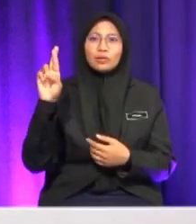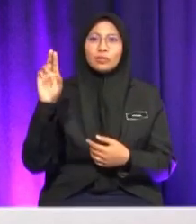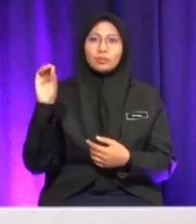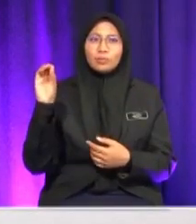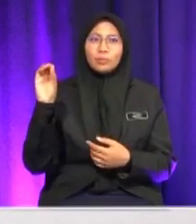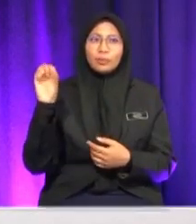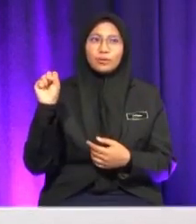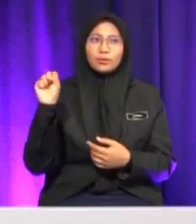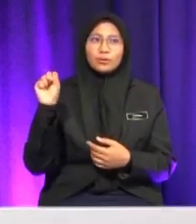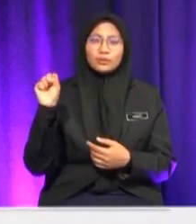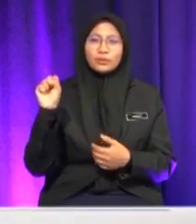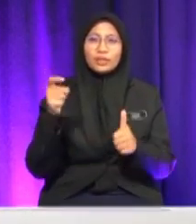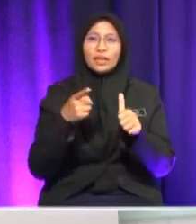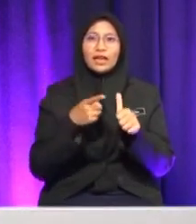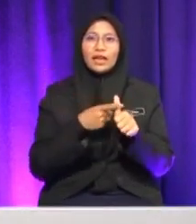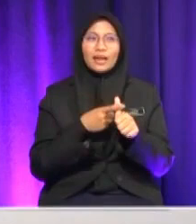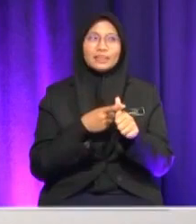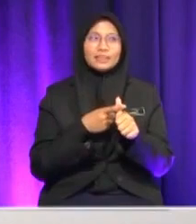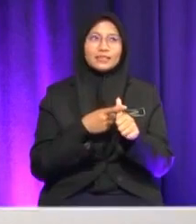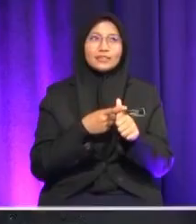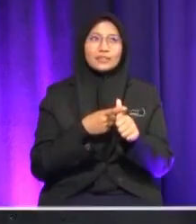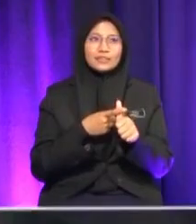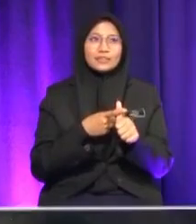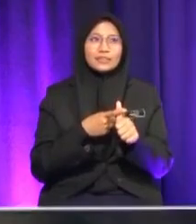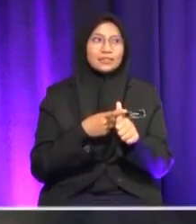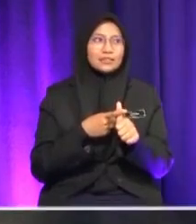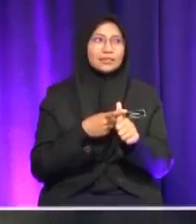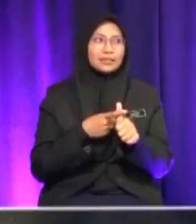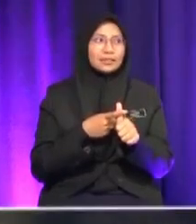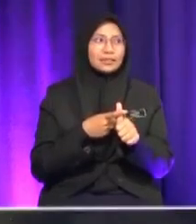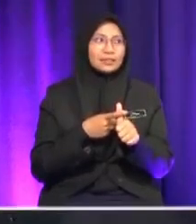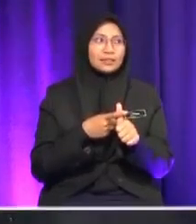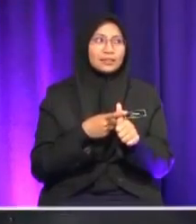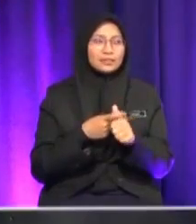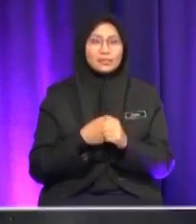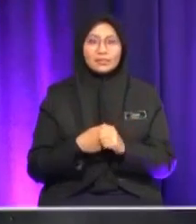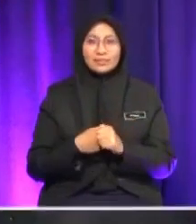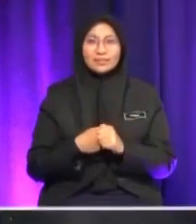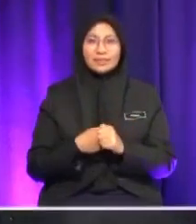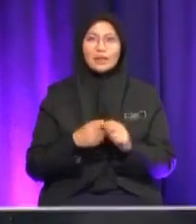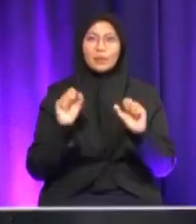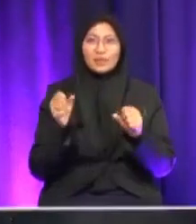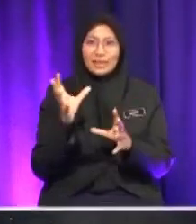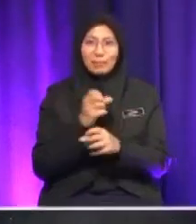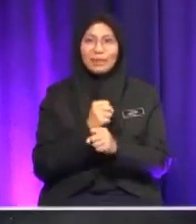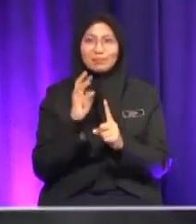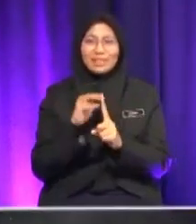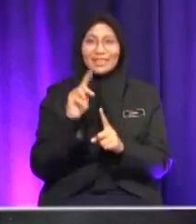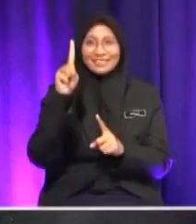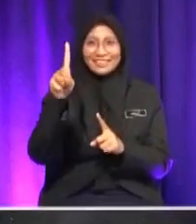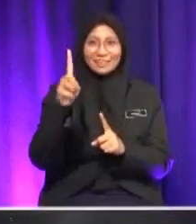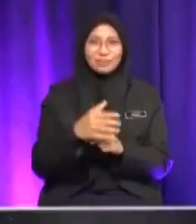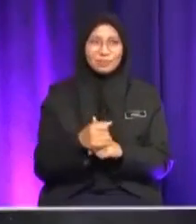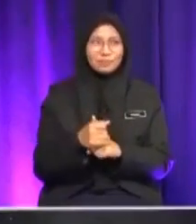sekali. Siap tadi uraian. Kita bagi markah? Ya, boleh dapat satu markah untuk Pritika. Tahniah Pritika. Okey,